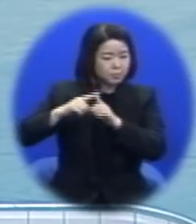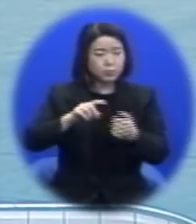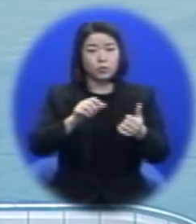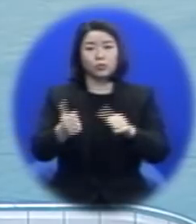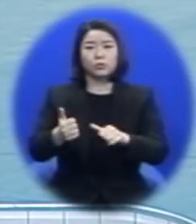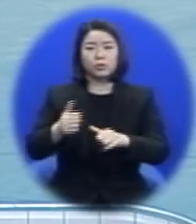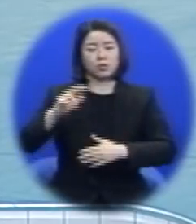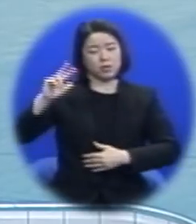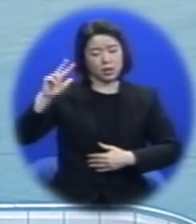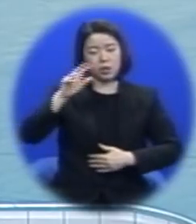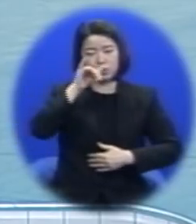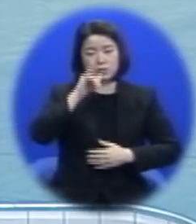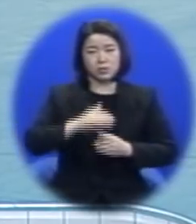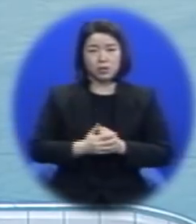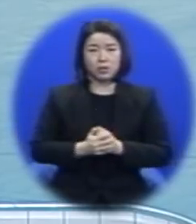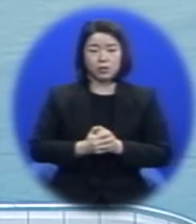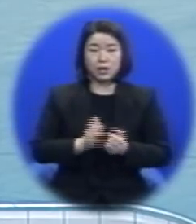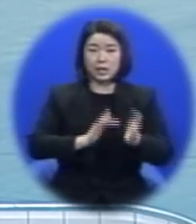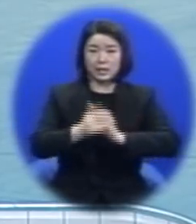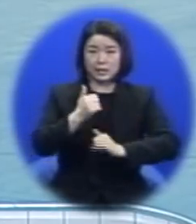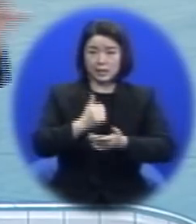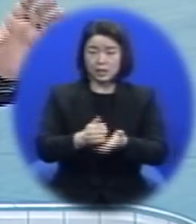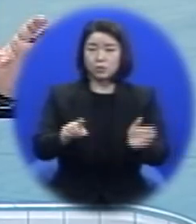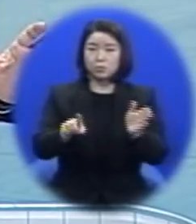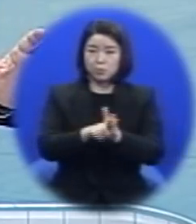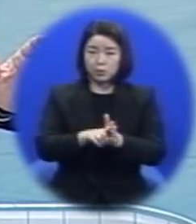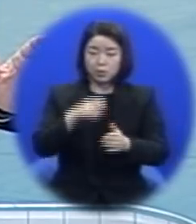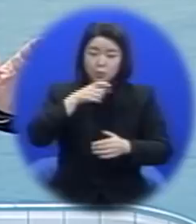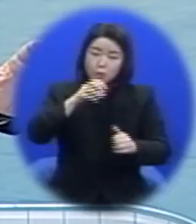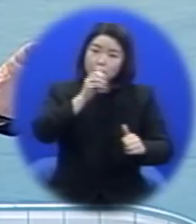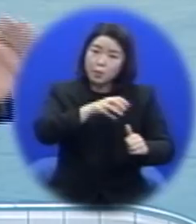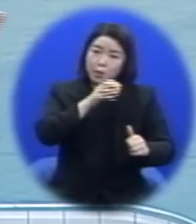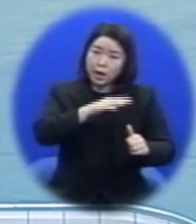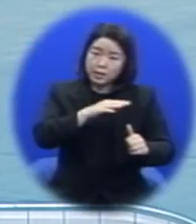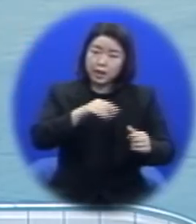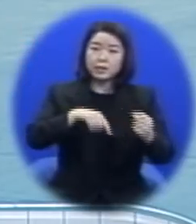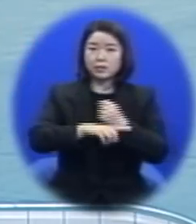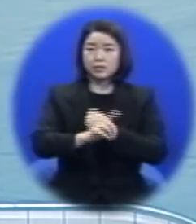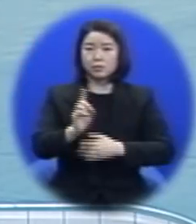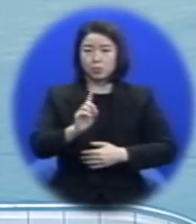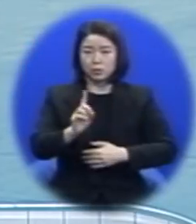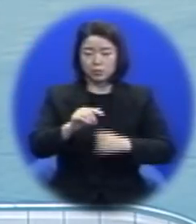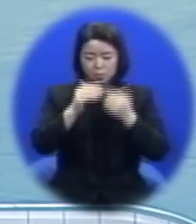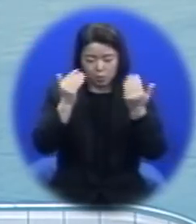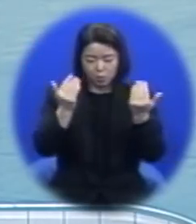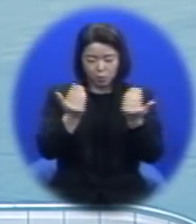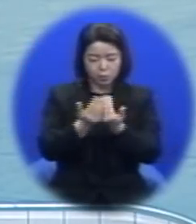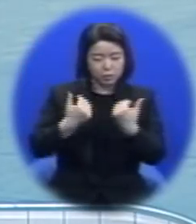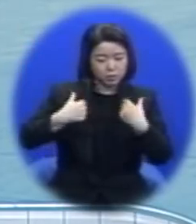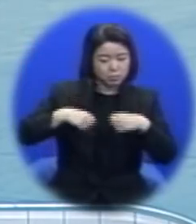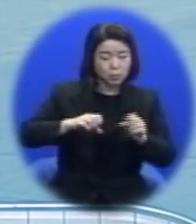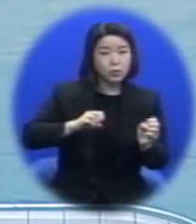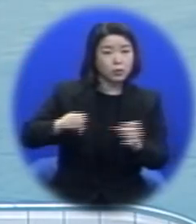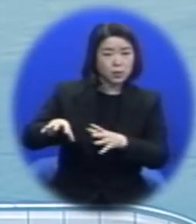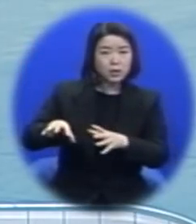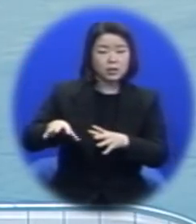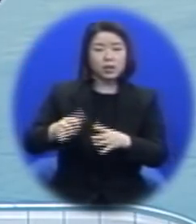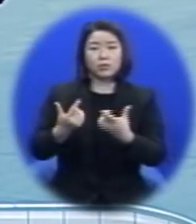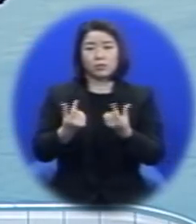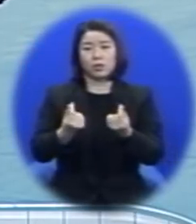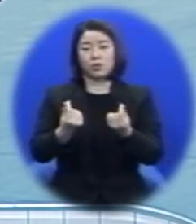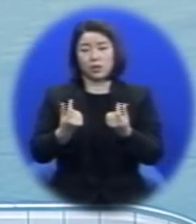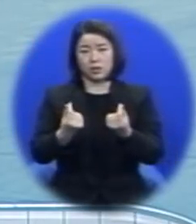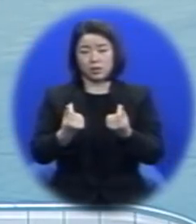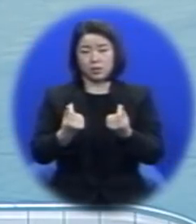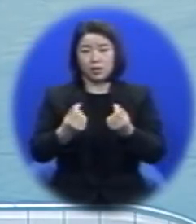예수를 믿고 세례를 받는다는 말은 모든 것을 포기해야 되는 것과 같은 의미였기 때문에 지금도 북한에 있는